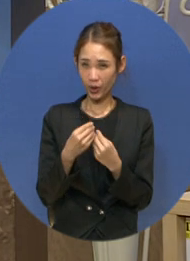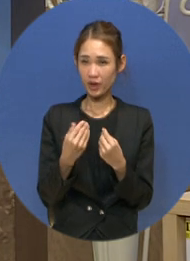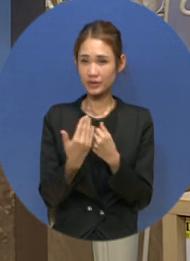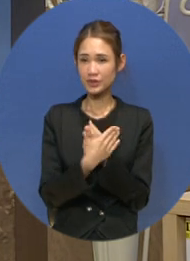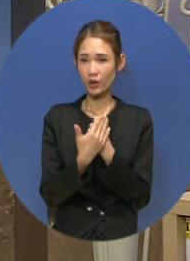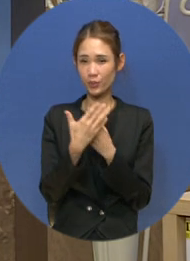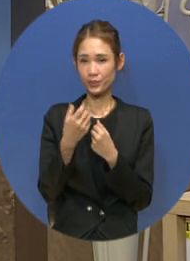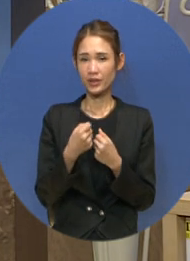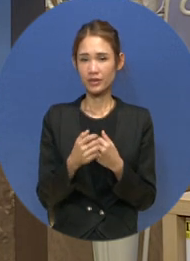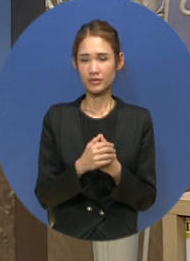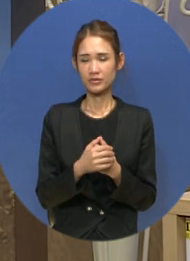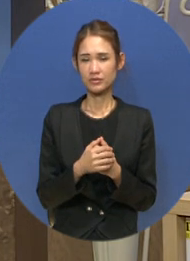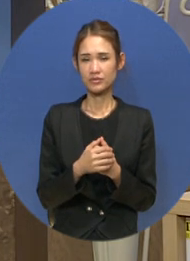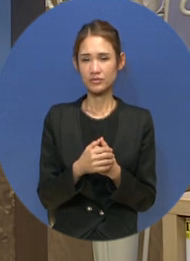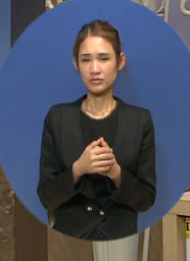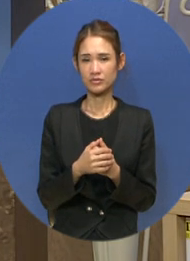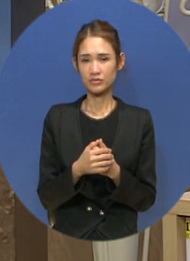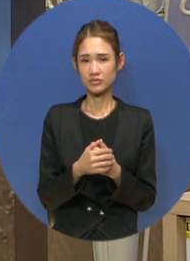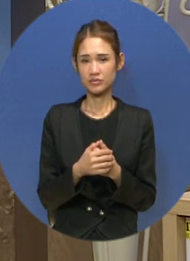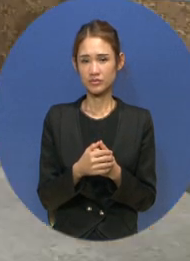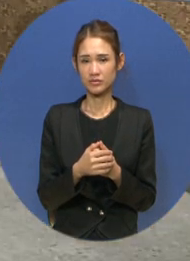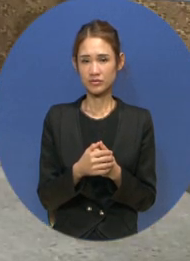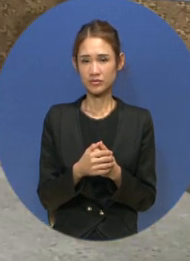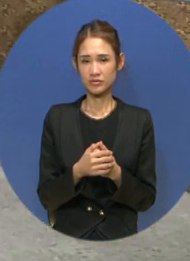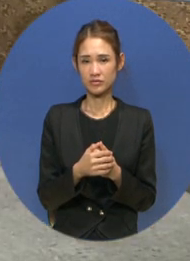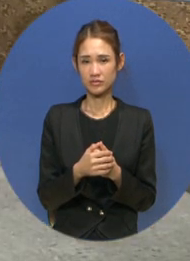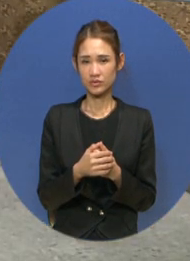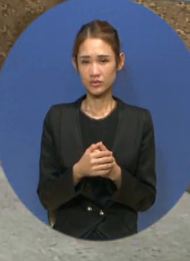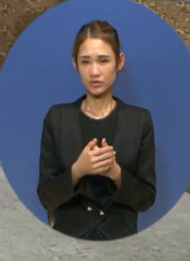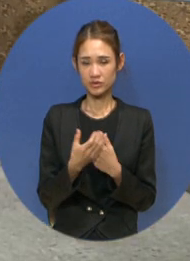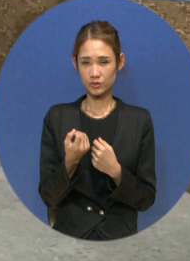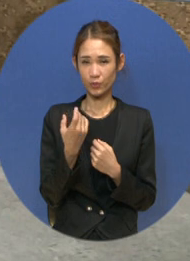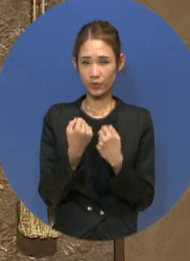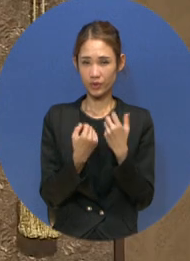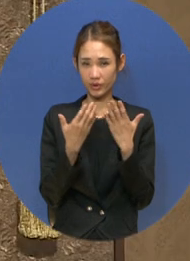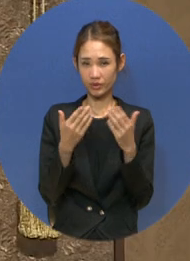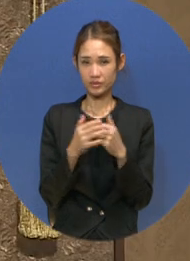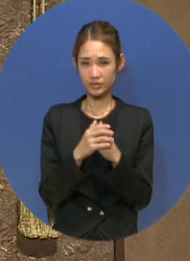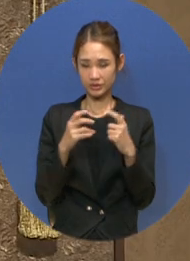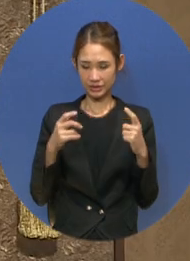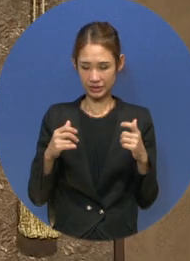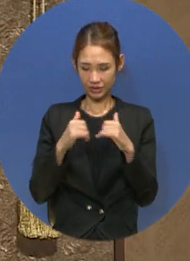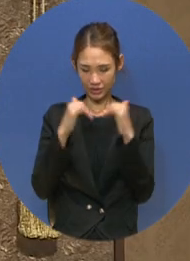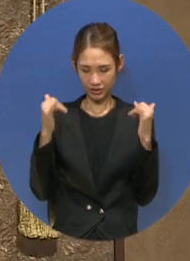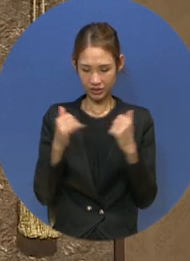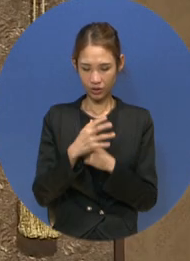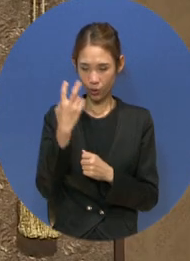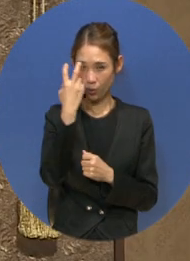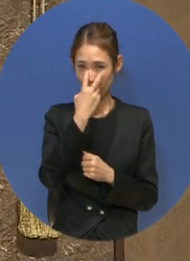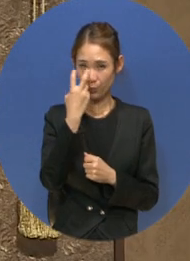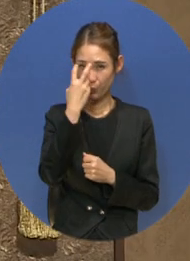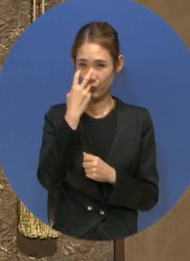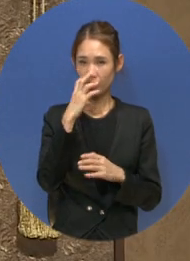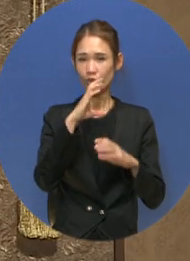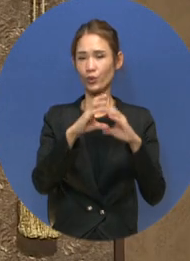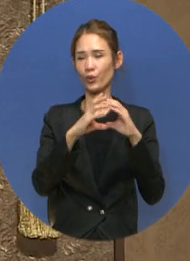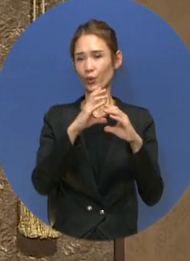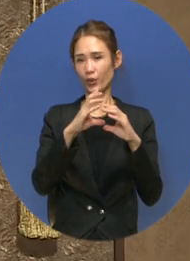그게, 서비스를 받을 수 있어요. 그러한 것들이 이제 그 소위 얘기하는 이제 그 지역사회 보호 커뮤니티